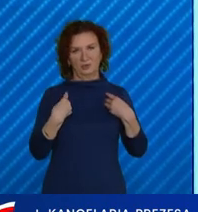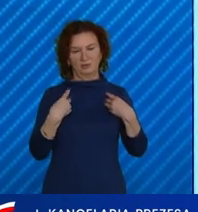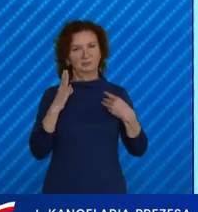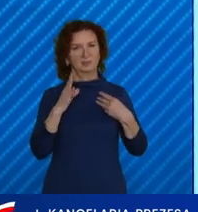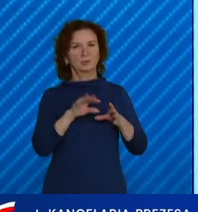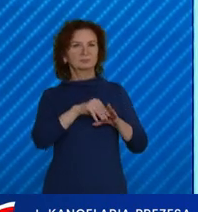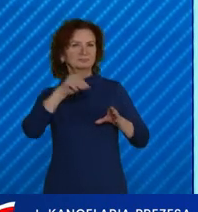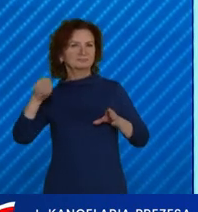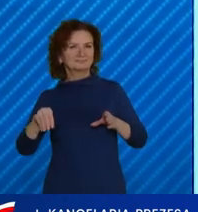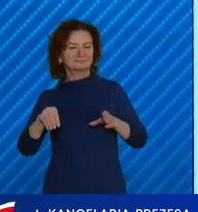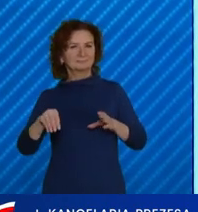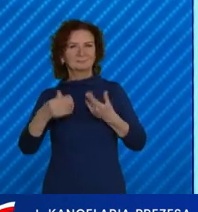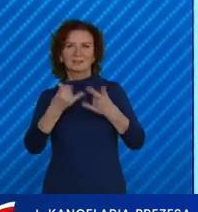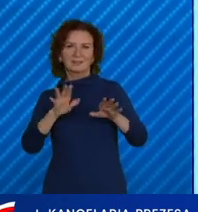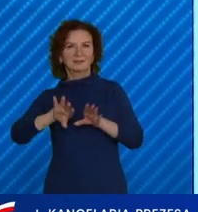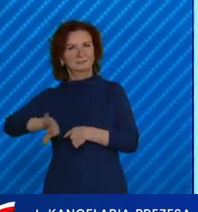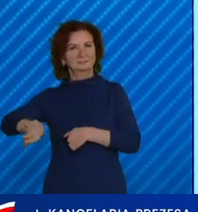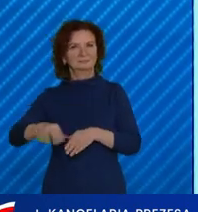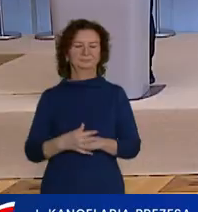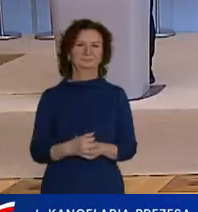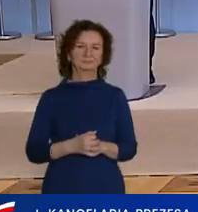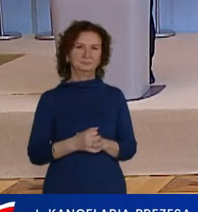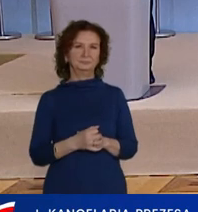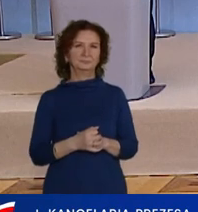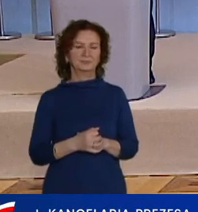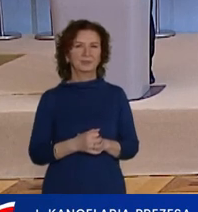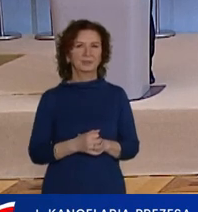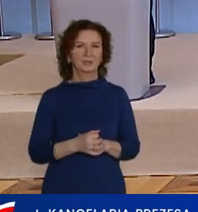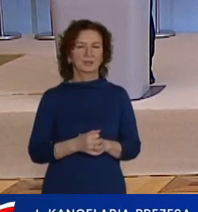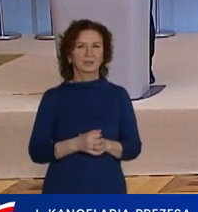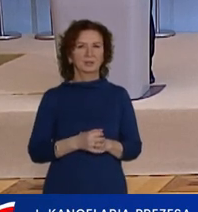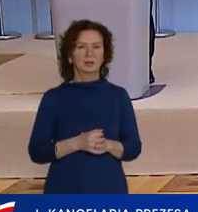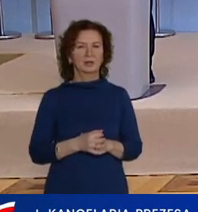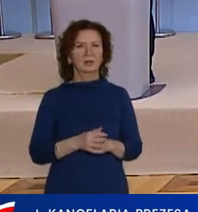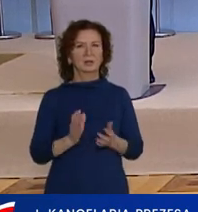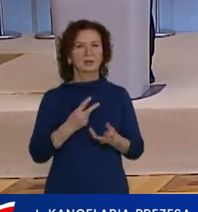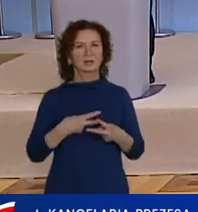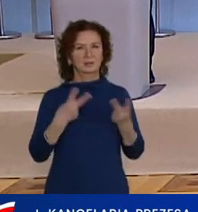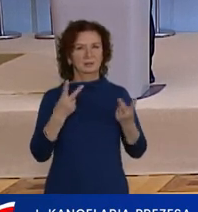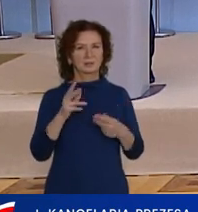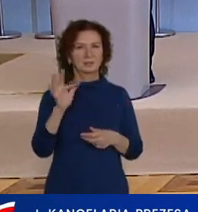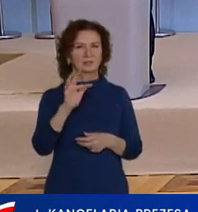wyjęte poza nawias tych sporów. Dziękuję bardzo. Redaktor Tomasz Kozłowski, Gazeta Fakt.